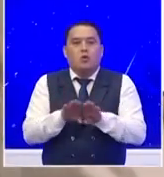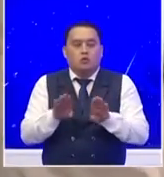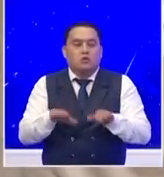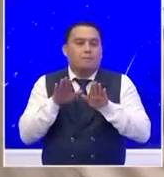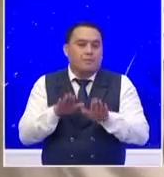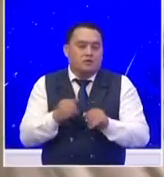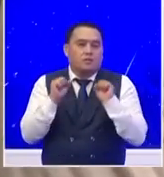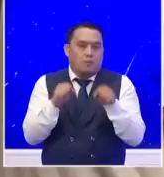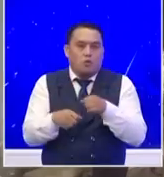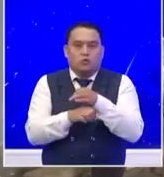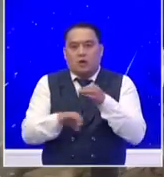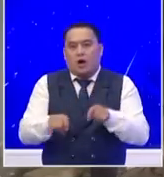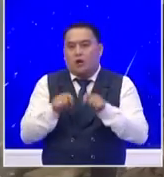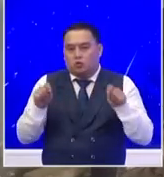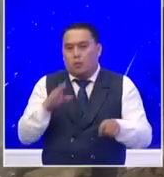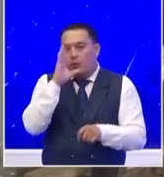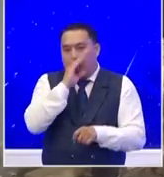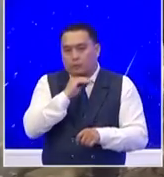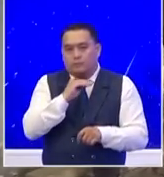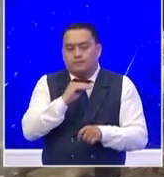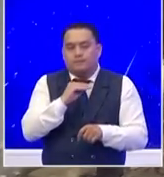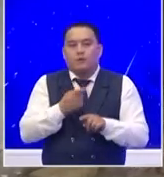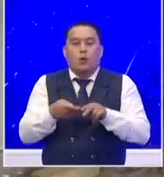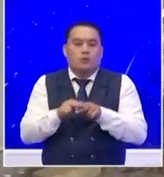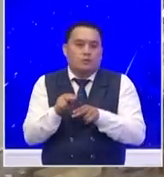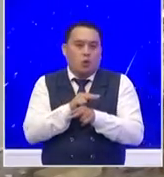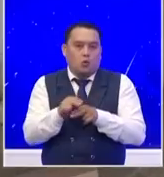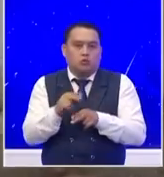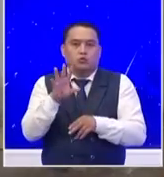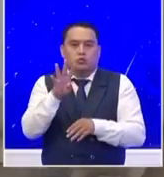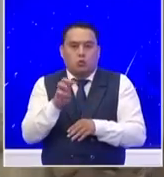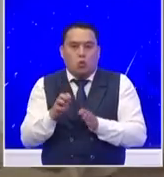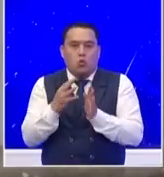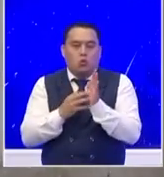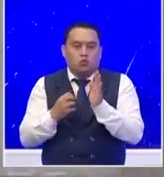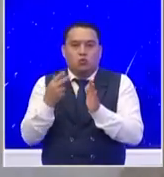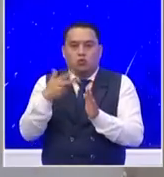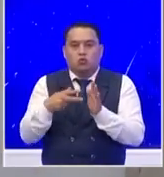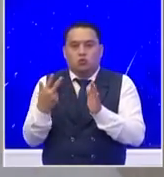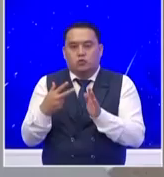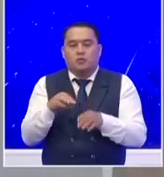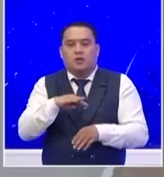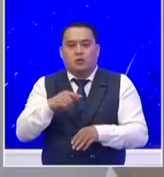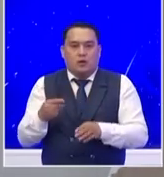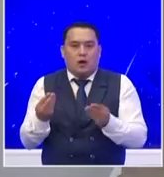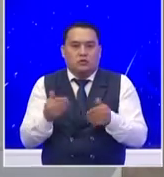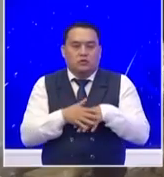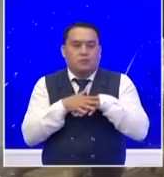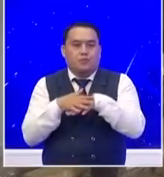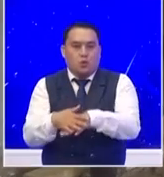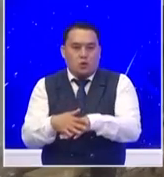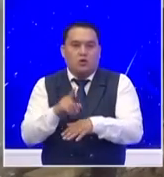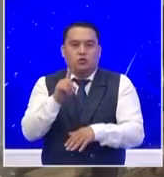участке можно скрывать. Бұл білім шаңырағын күрделі жөндеуге бюджеттен 933 миллион теңге бөлінген. Жұмыспен қамтудың жол картасы